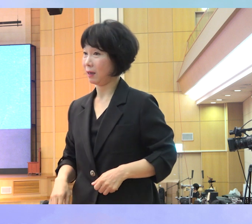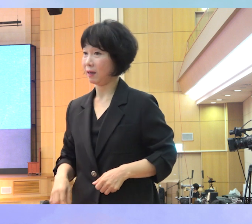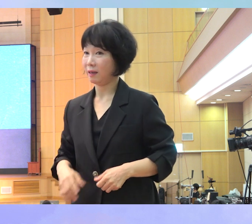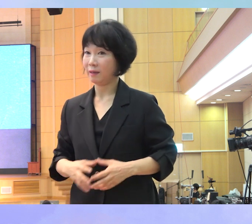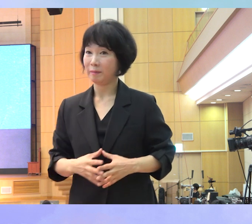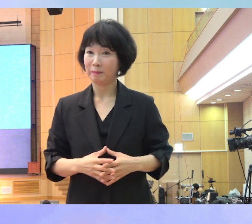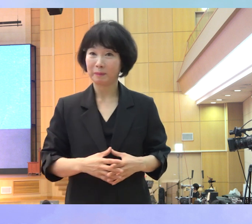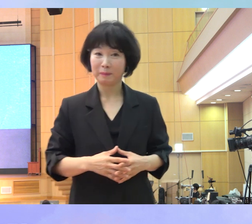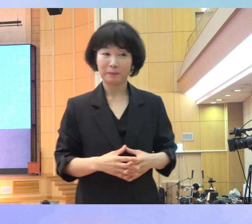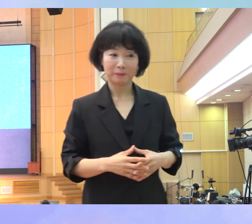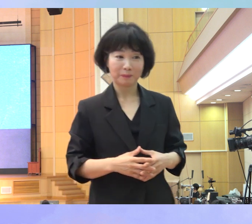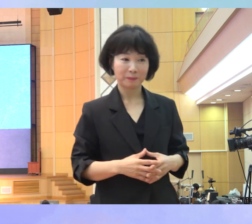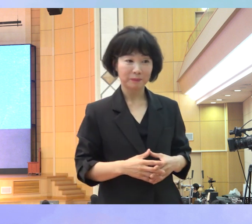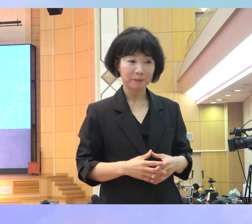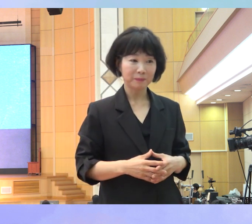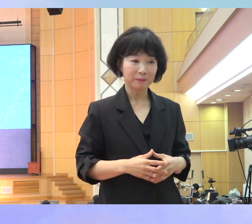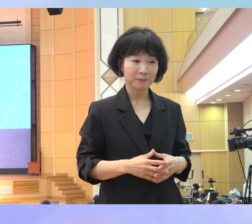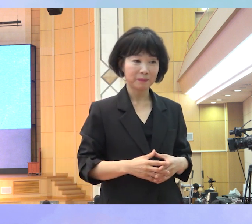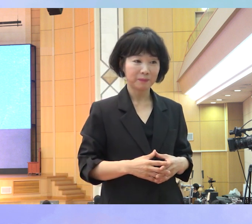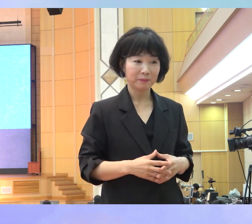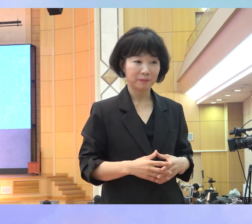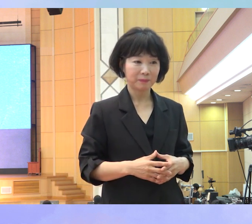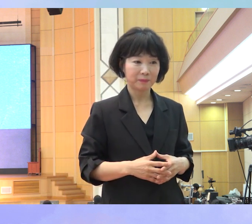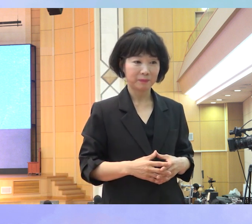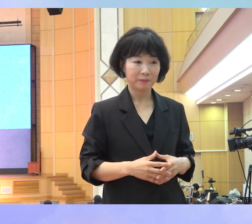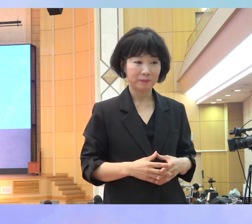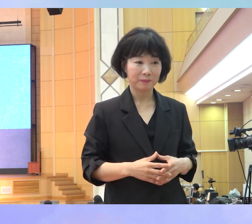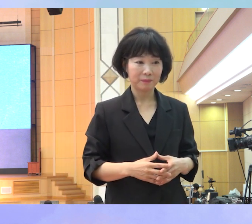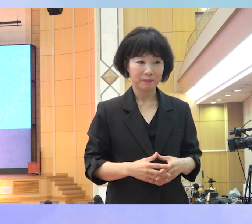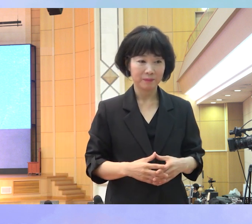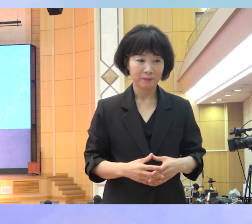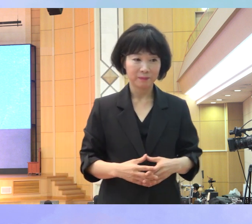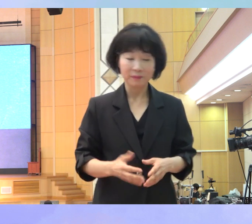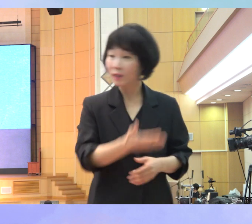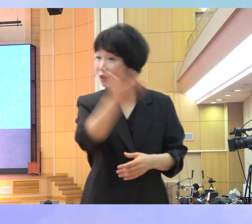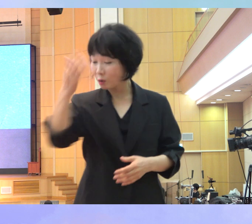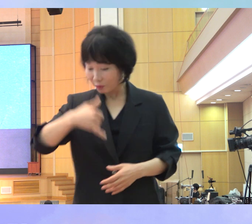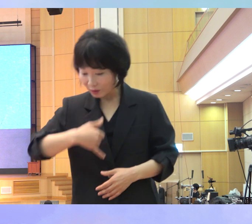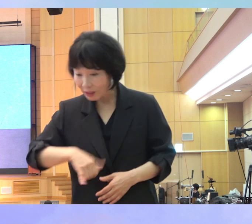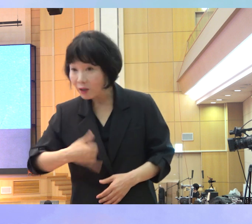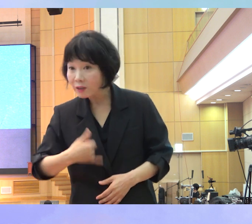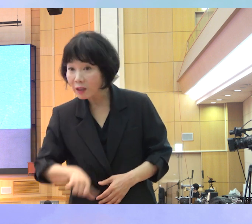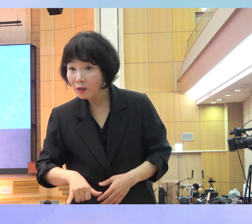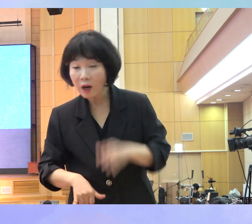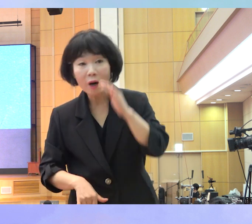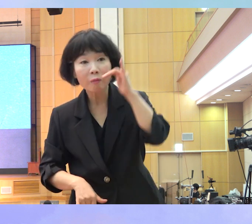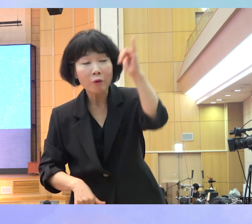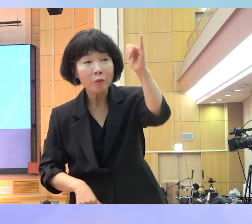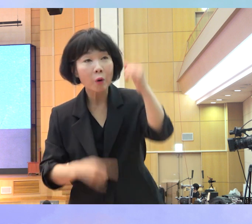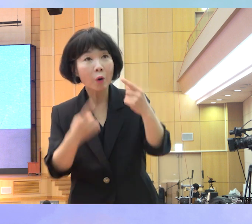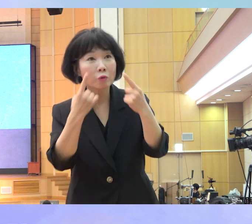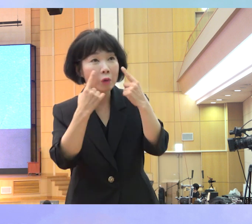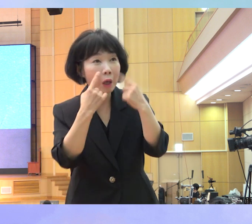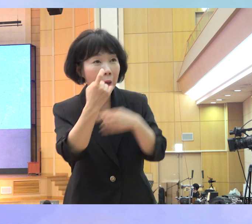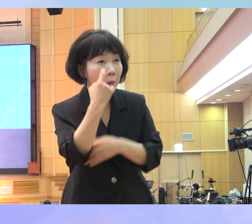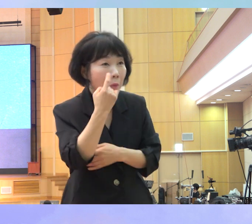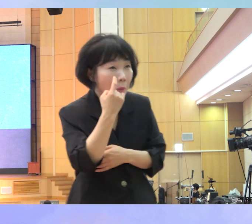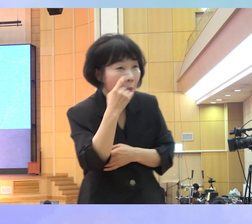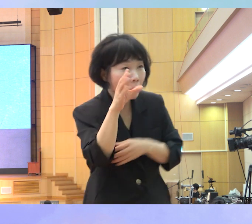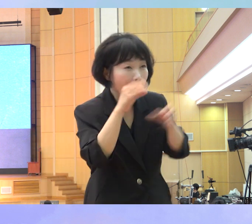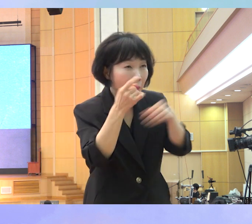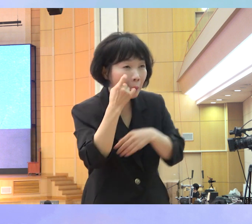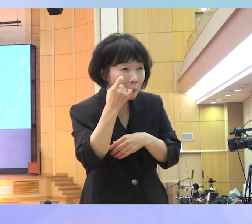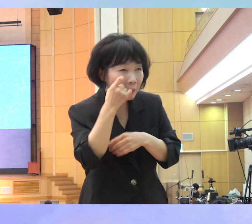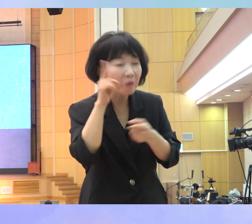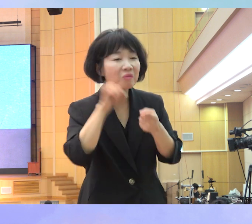여러분, 애들은요 본 대로 들은 대로 성장하게 돼 있는 거예요. 내가